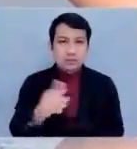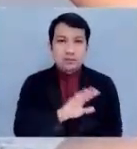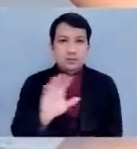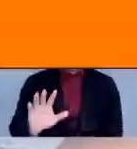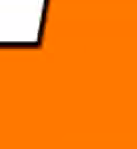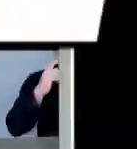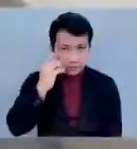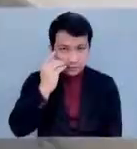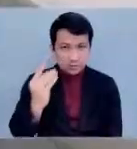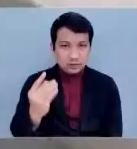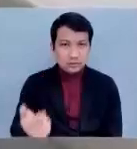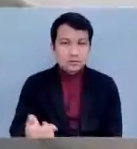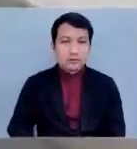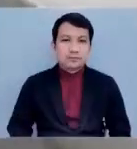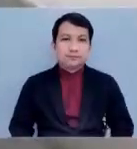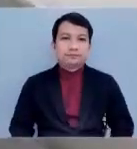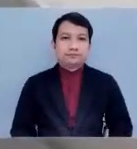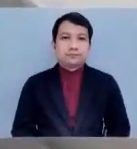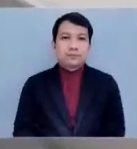Leon.